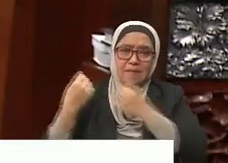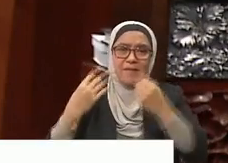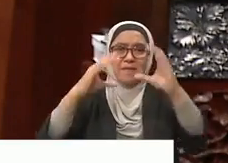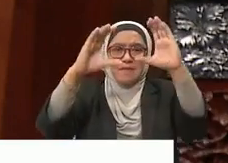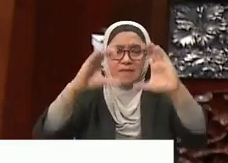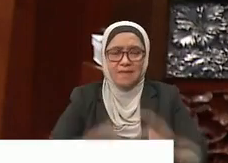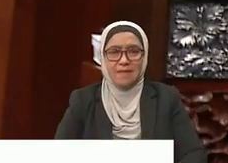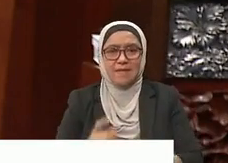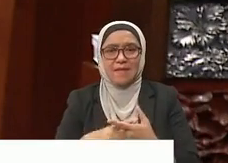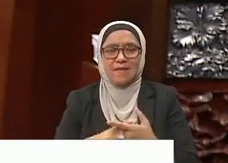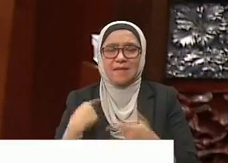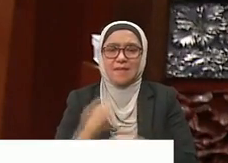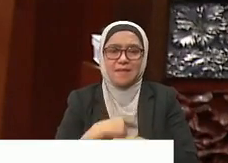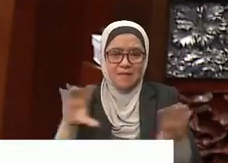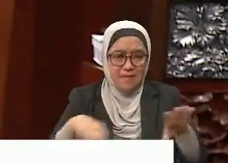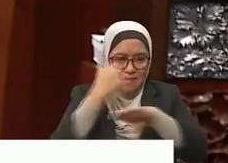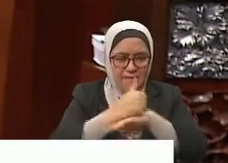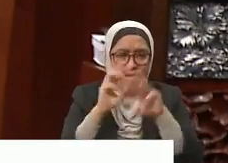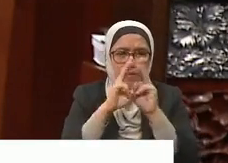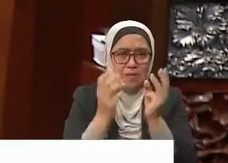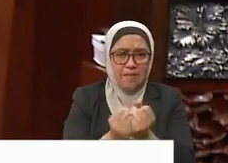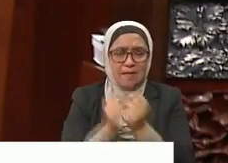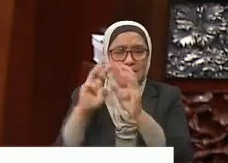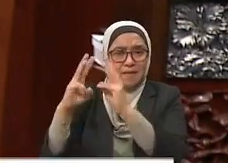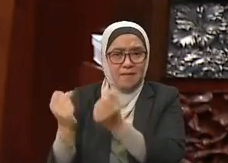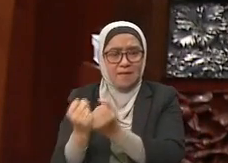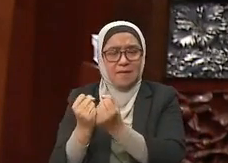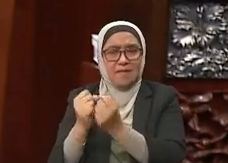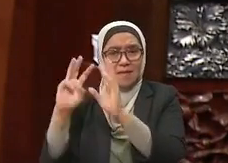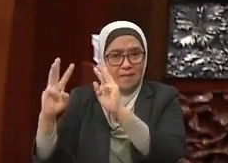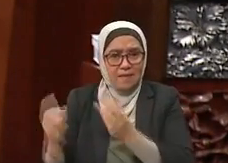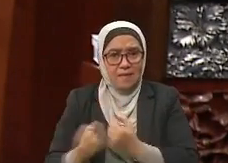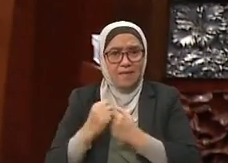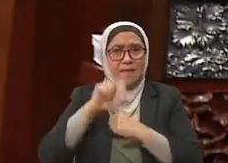semula bahagian kanak-kanak serta penubuhan Jabatan Pembangunan Kanak-Kanak sebagai agensi baru.